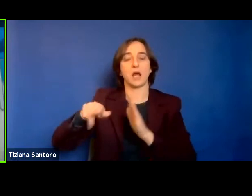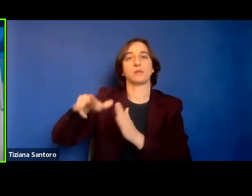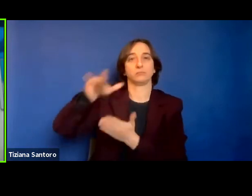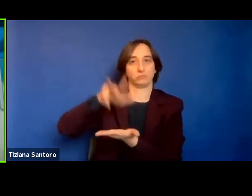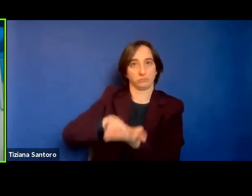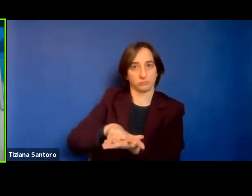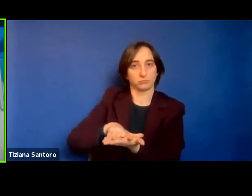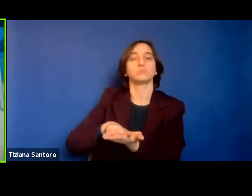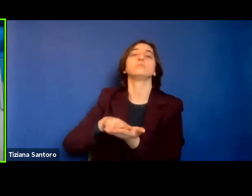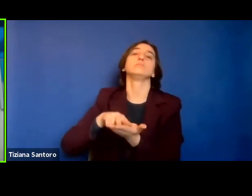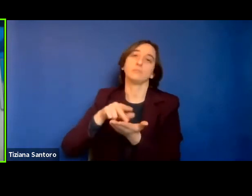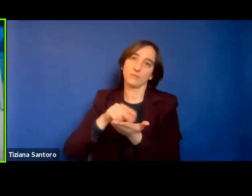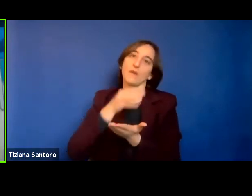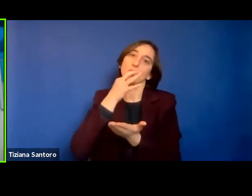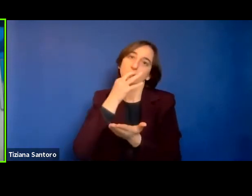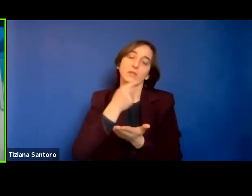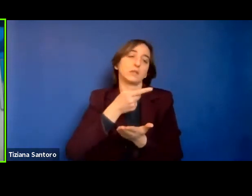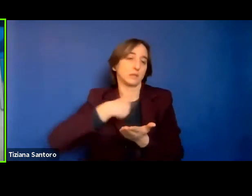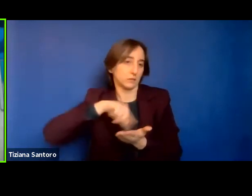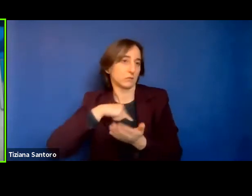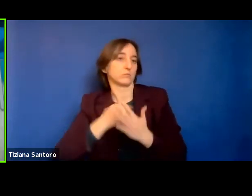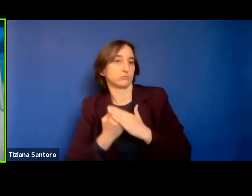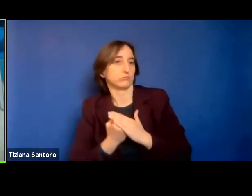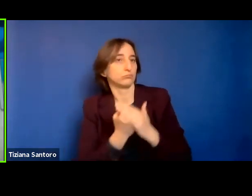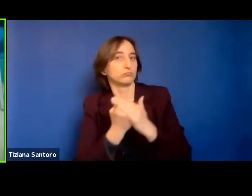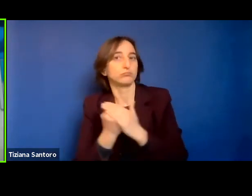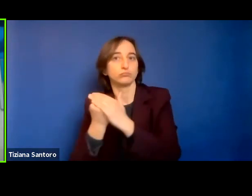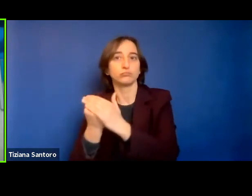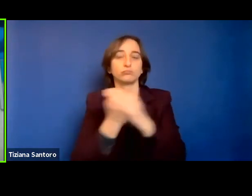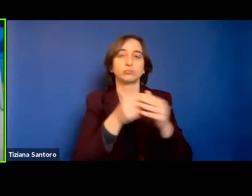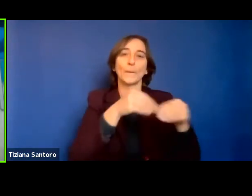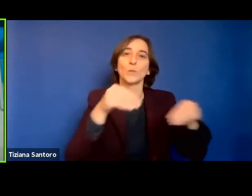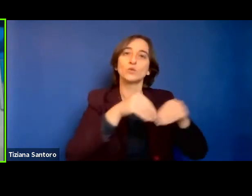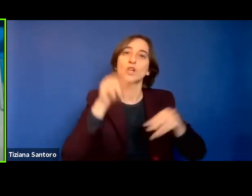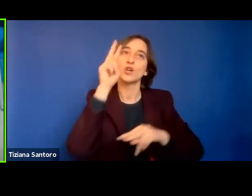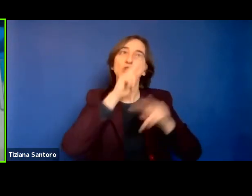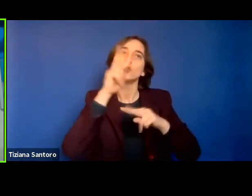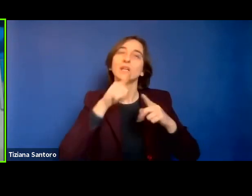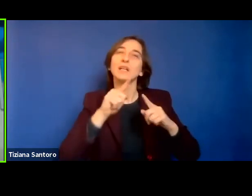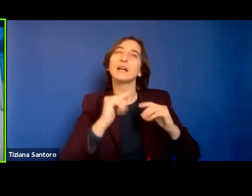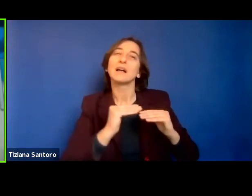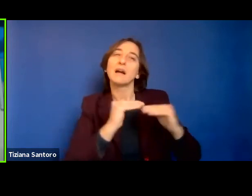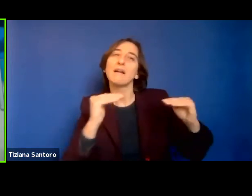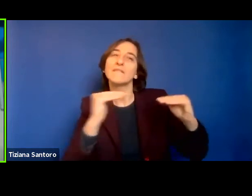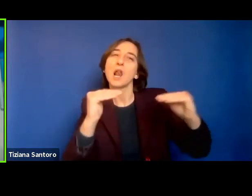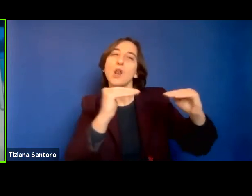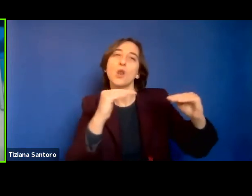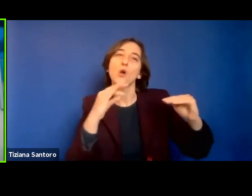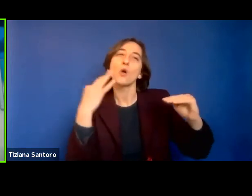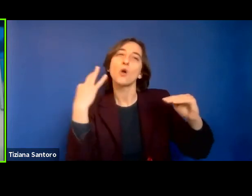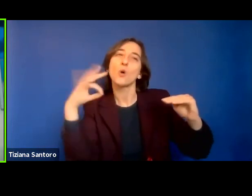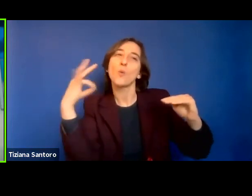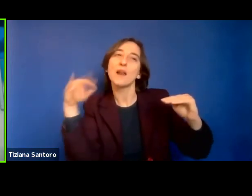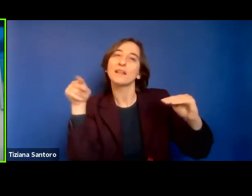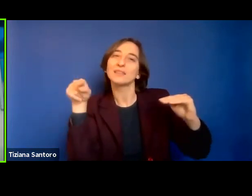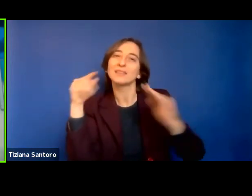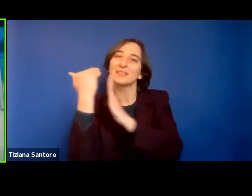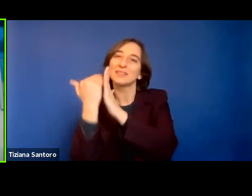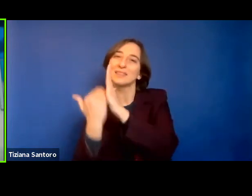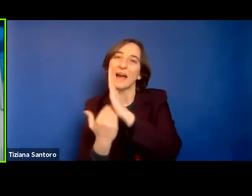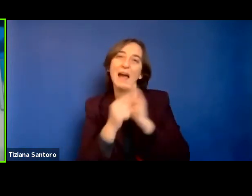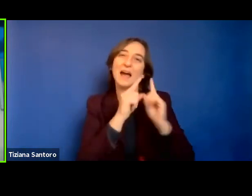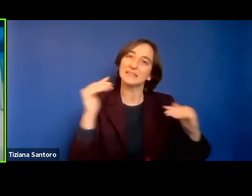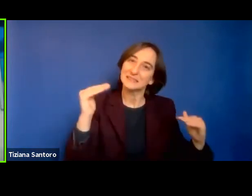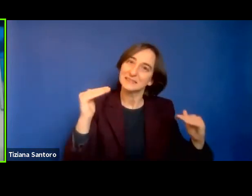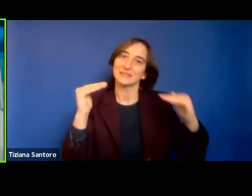accompagnando i musei in un percorso di crescita e di raggiungimento di questi livelli di qualità.